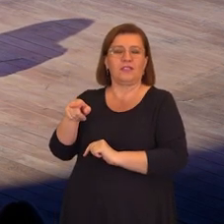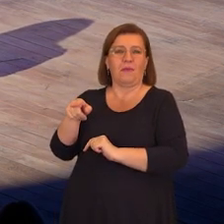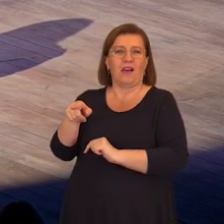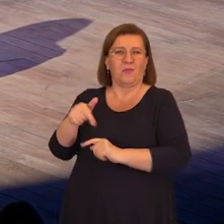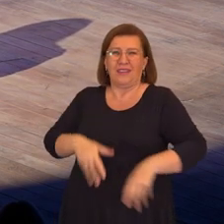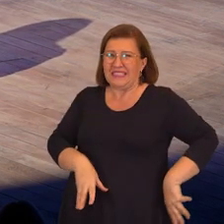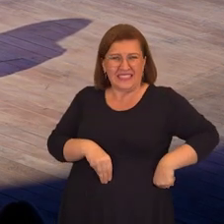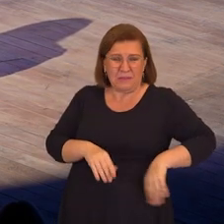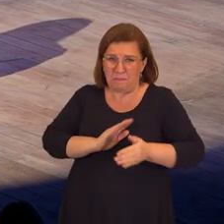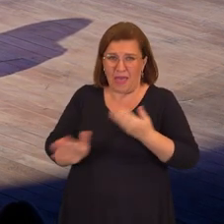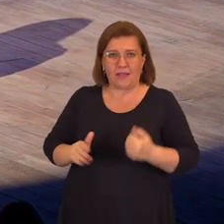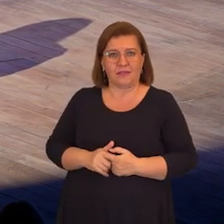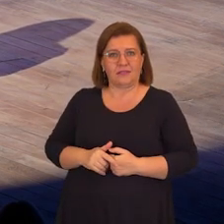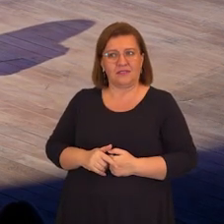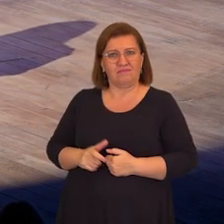w pieluszce.